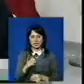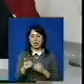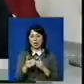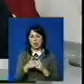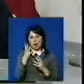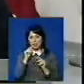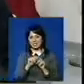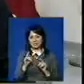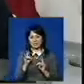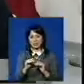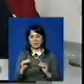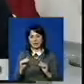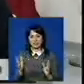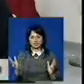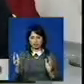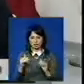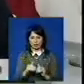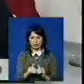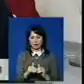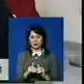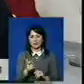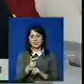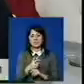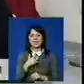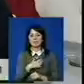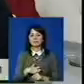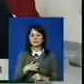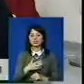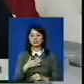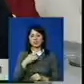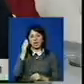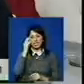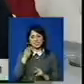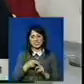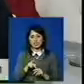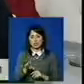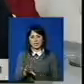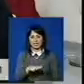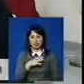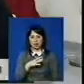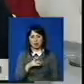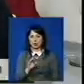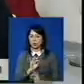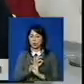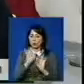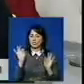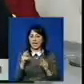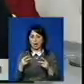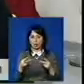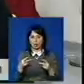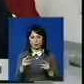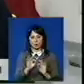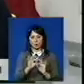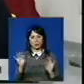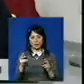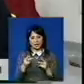უახლოეს დღეებში ბავშვებით შემოვიყვანოთ. ძალიან მნიშვნელოვანია ჩემი აზრით ის, რომ ეს იყო უნიკალური პარტნიორობა,